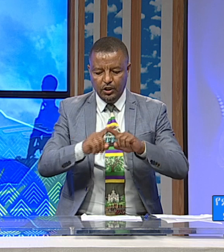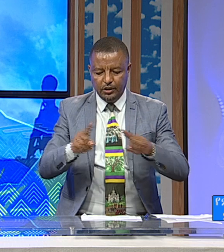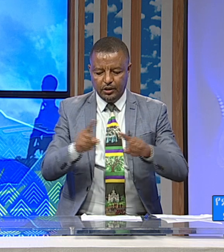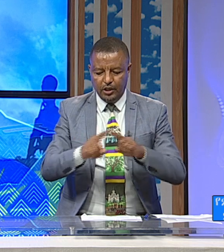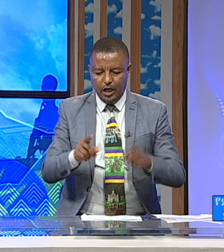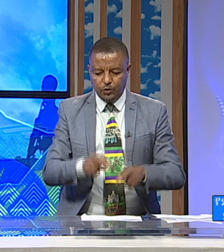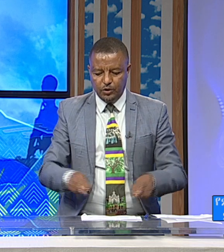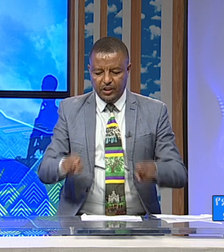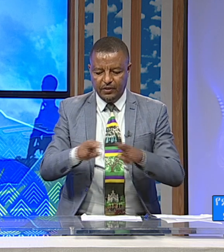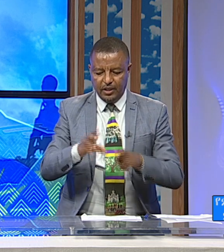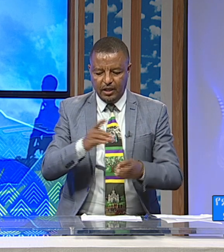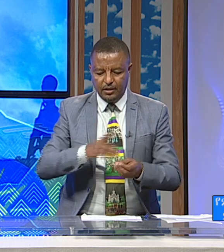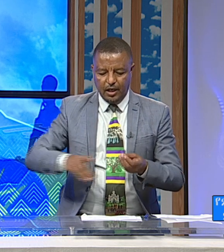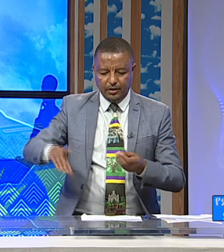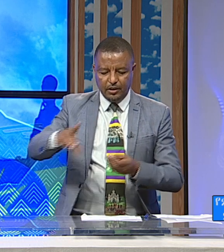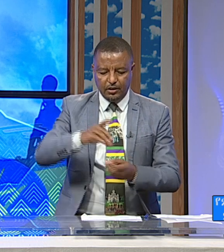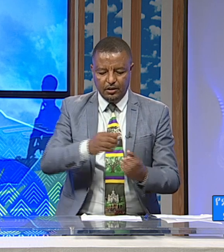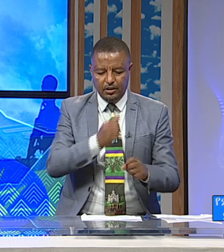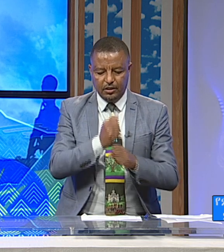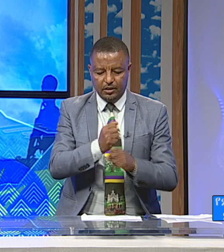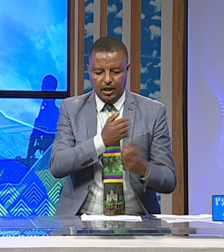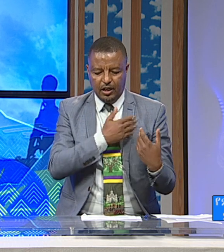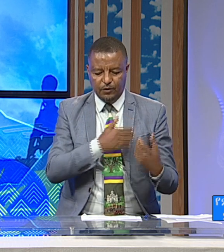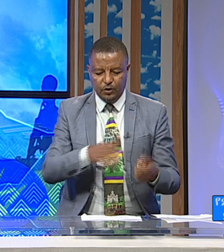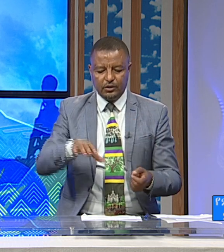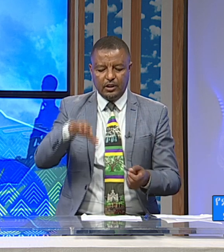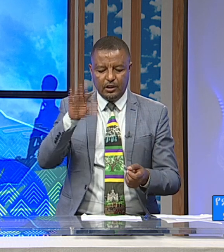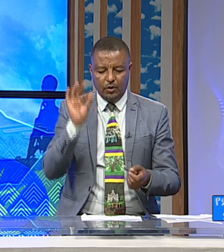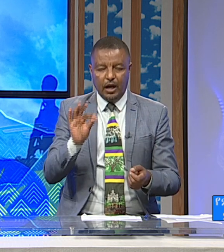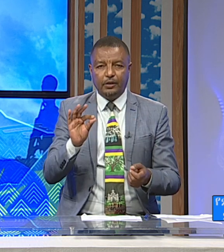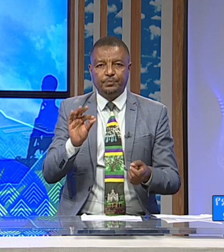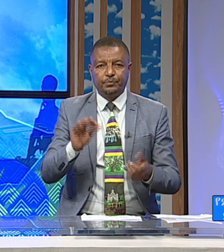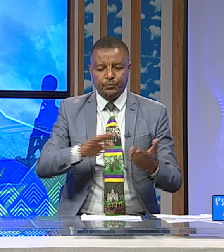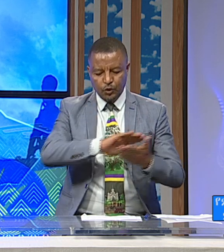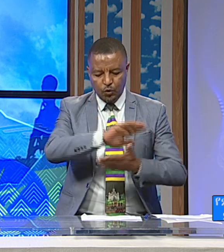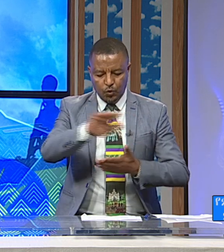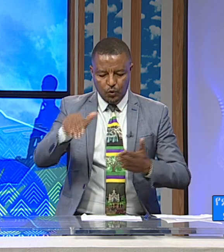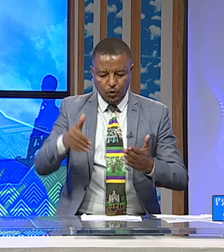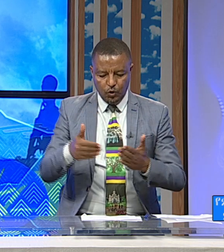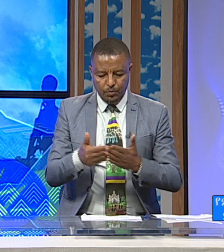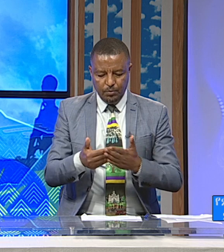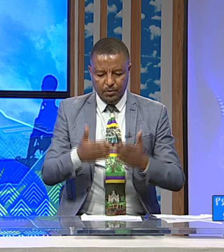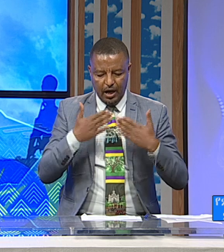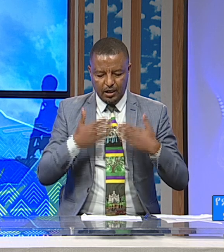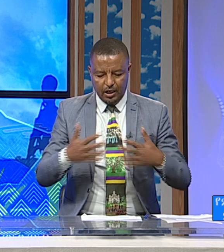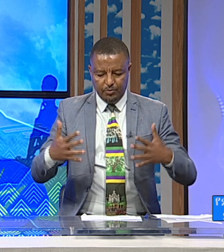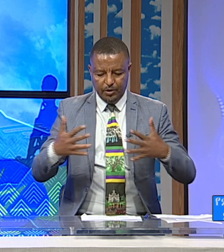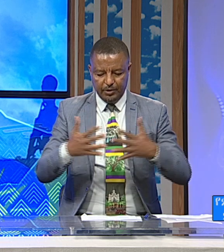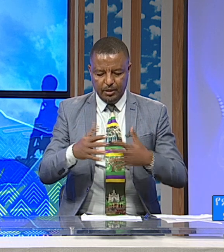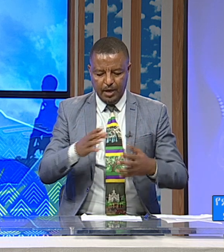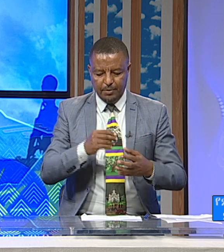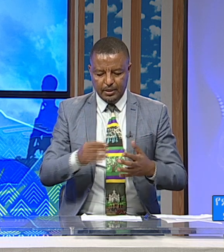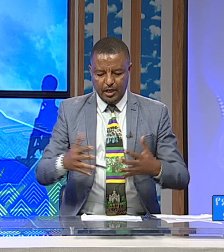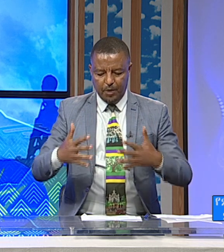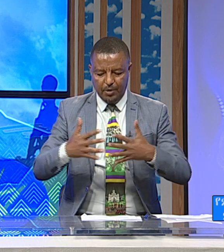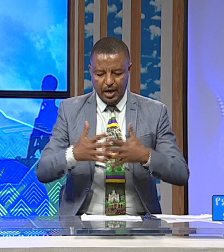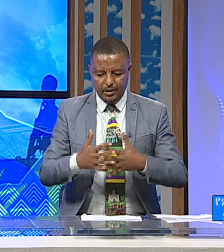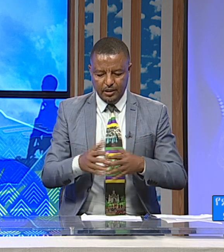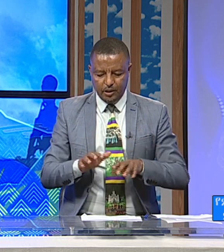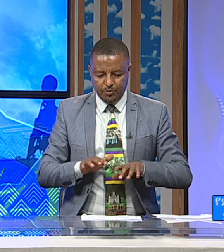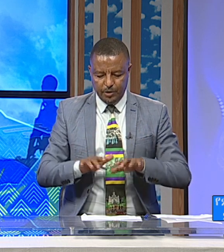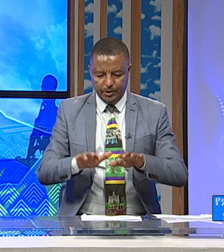ጨምሮ የተለያዩ የፌዴራልና የክልል የስራ ኃላፊዎች ተገኝተዋል። ሁሉም አካል